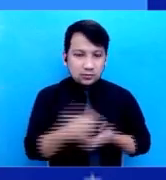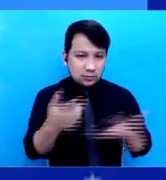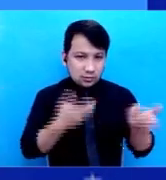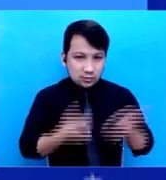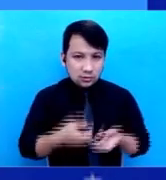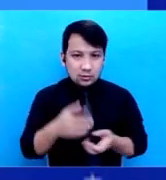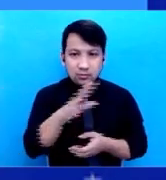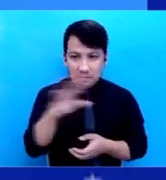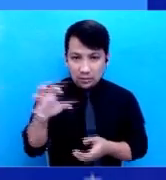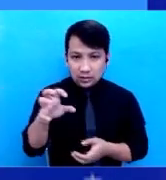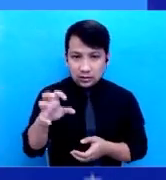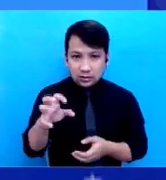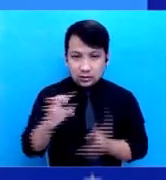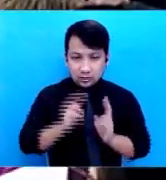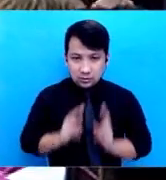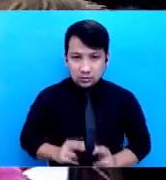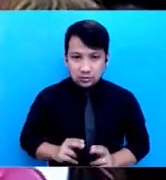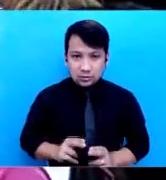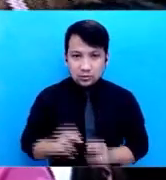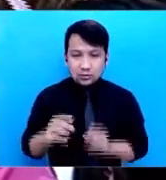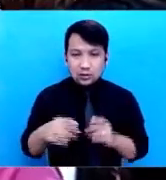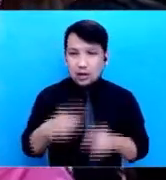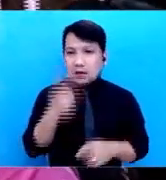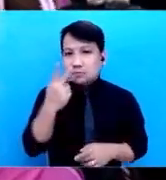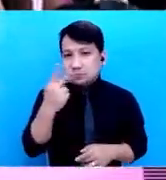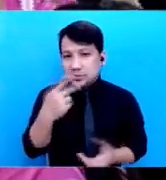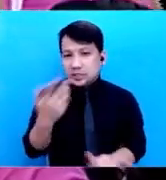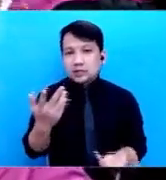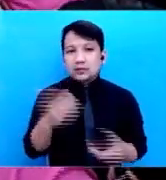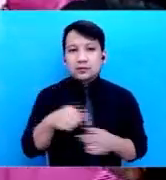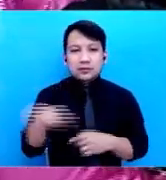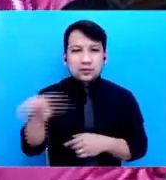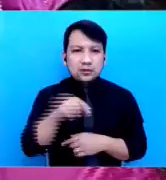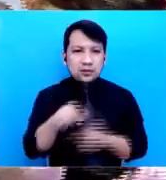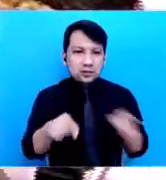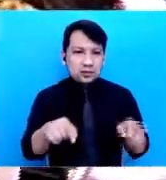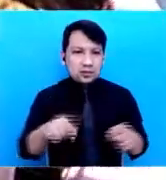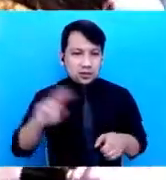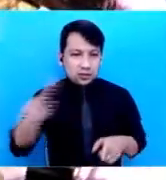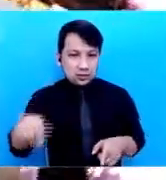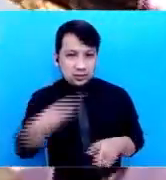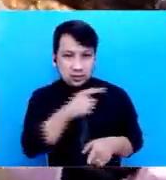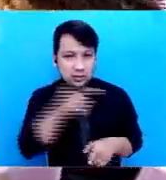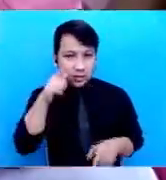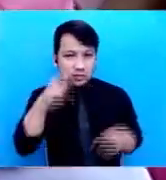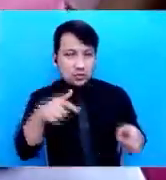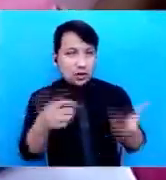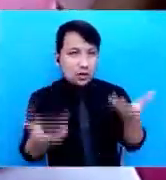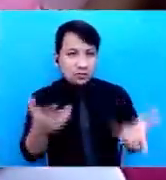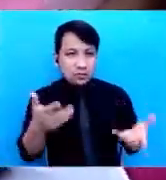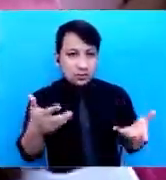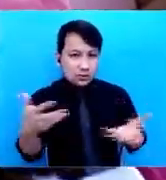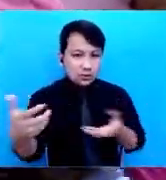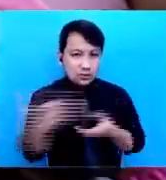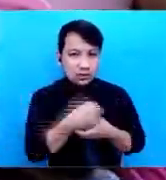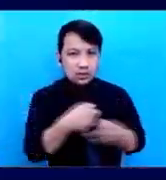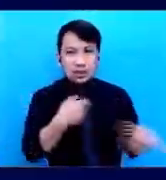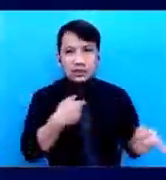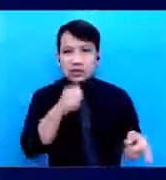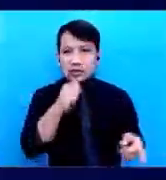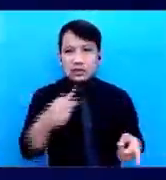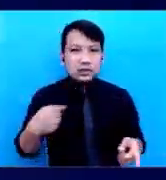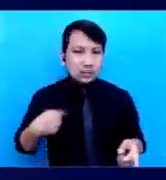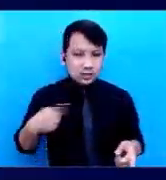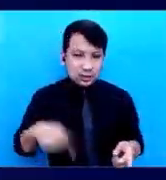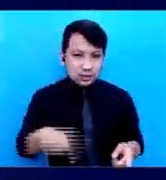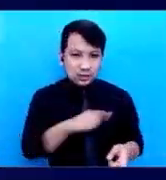Ang uniforme nila, siyempre pink. Bumuwelta naman ang kampo ni Robredo. Kung meron man naghahakot, hindi sila yun. Ang